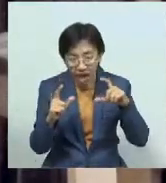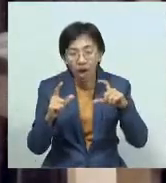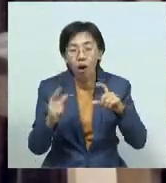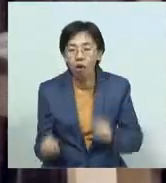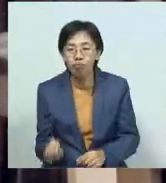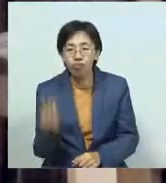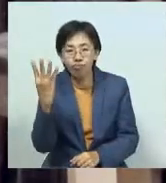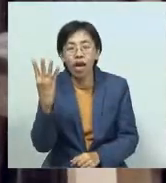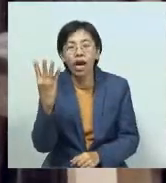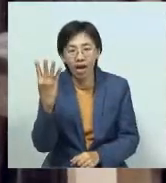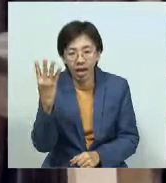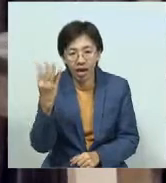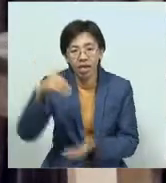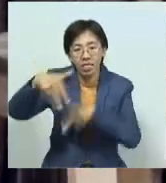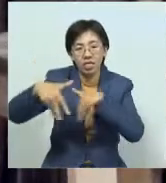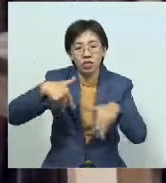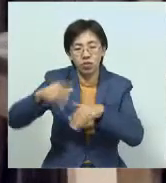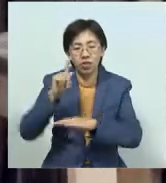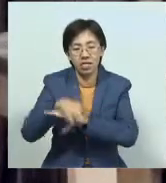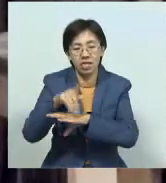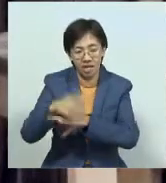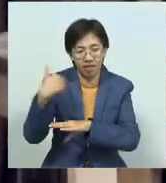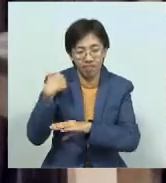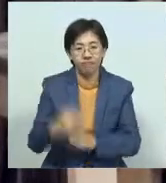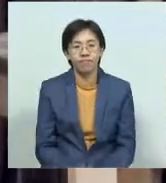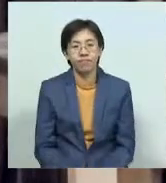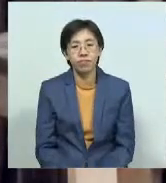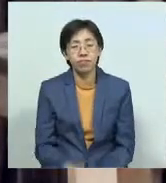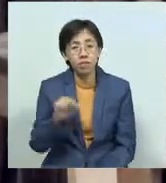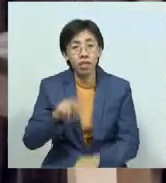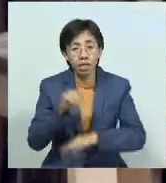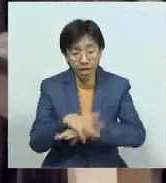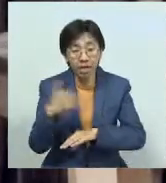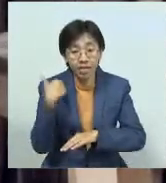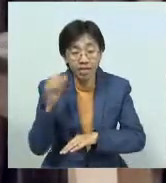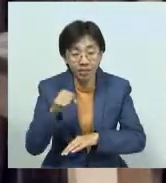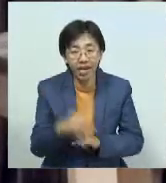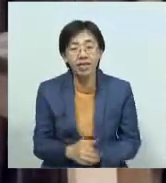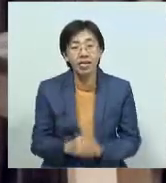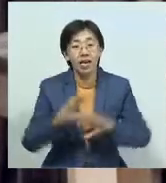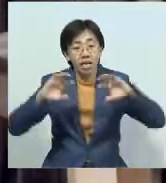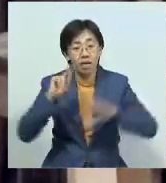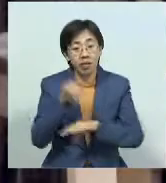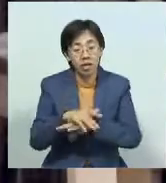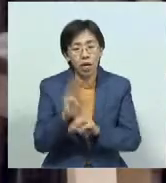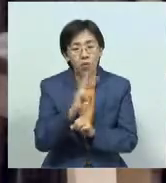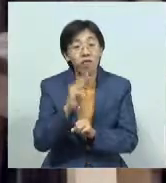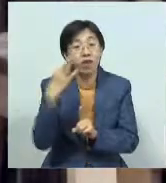พโหลดที่วัดนะคะที่ชุมชนจะมีเน็ตประชารัฐอยู ่เดี๋ยวนะที่นี่มีเน็ตประชารัฐด้วย ฟรีค่ะ ฟรีด้วย